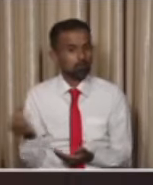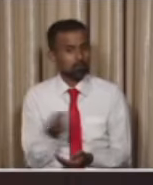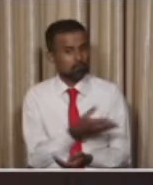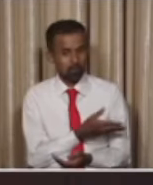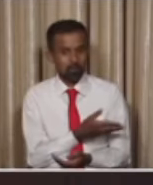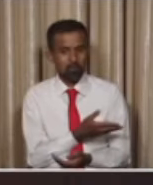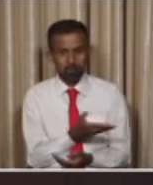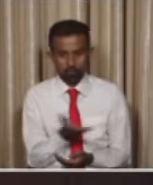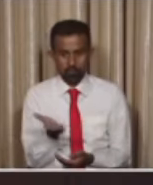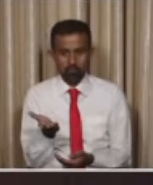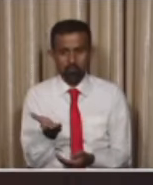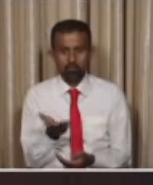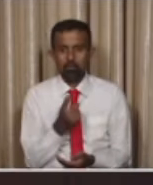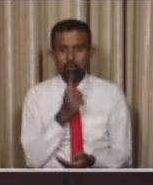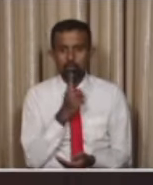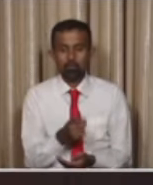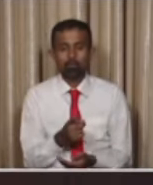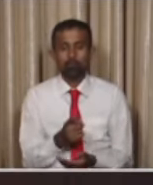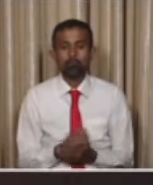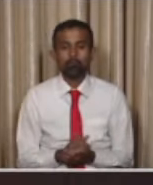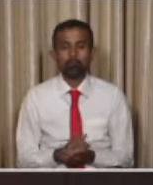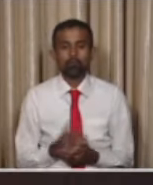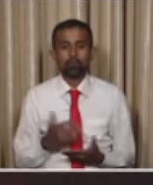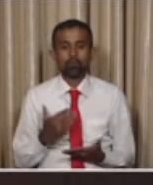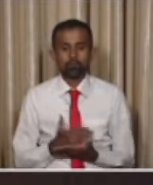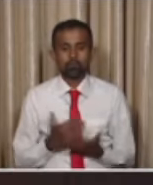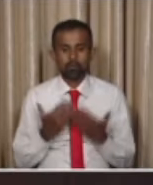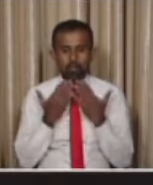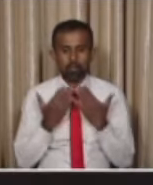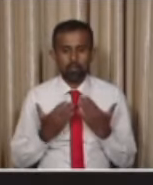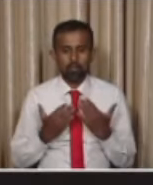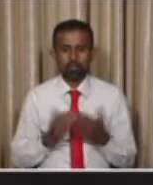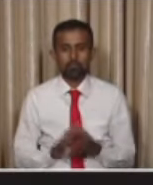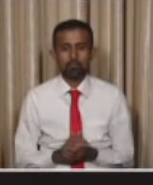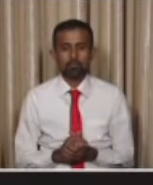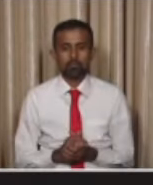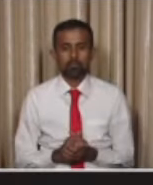කටයුතු සලසා දෙන්න කියන කාරණේ මතක් කරමින් මම හිතනවා බොහොමත්ම ස්තුතියි. හොනබල් මහින්ද